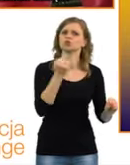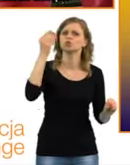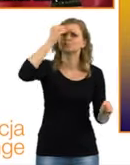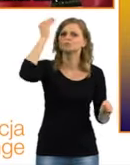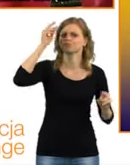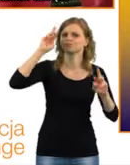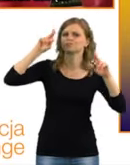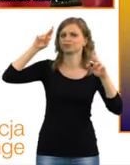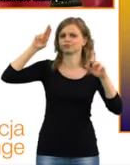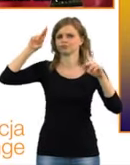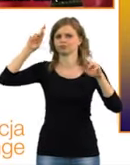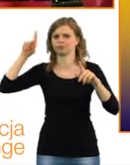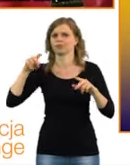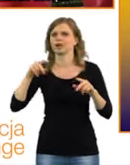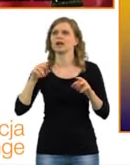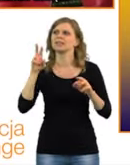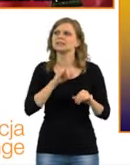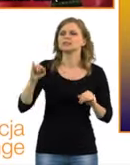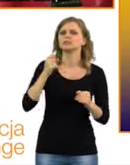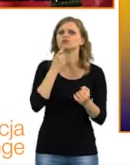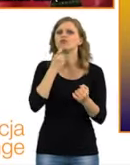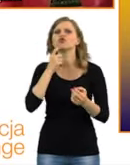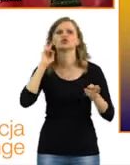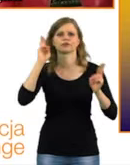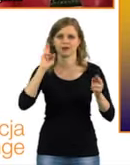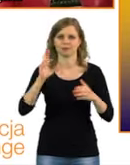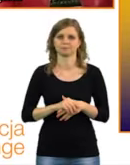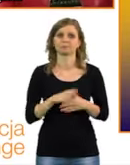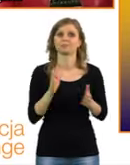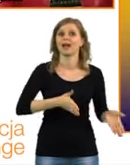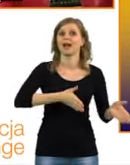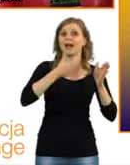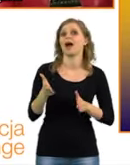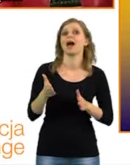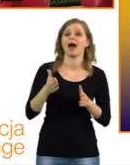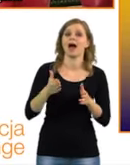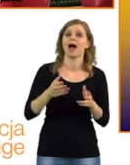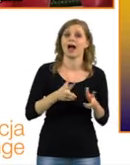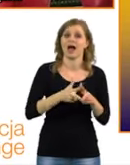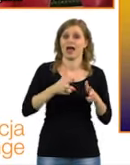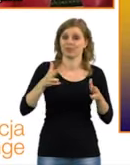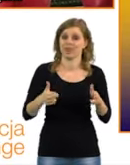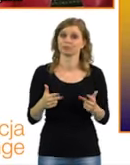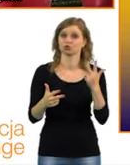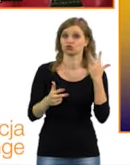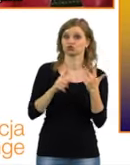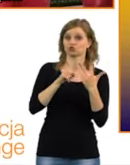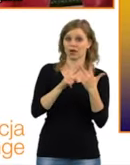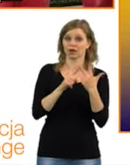rozpoznawało dźwięki, identyfikowało je. Kolejny etap to etap